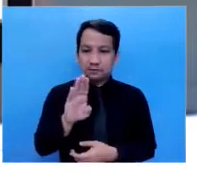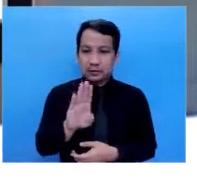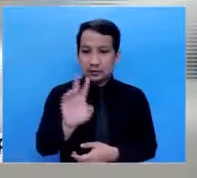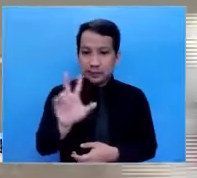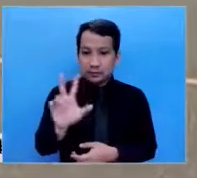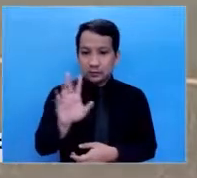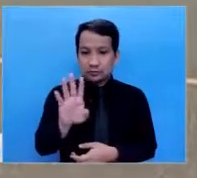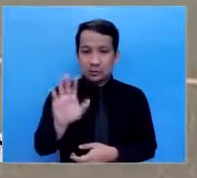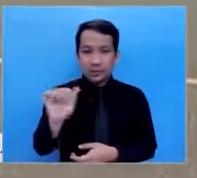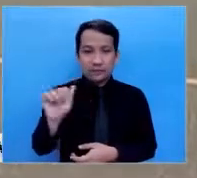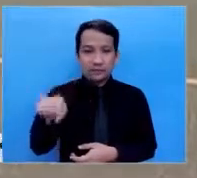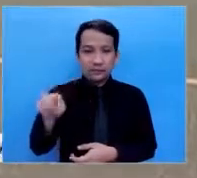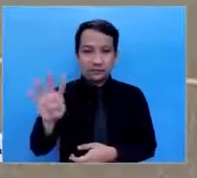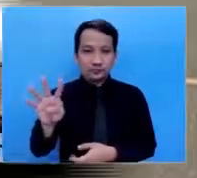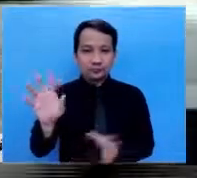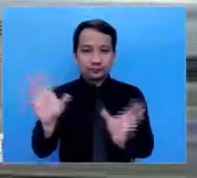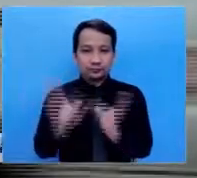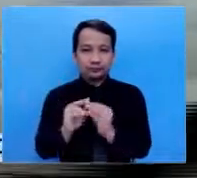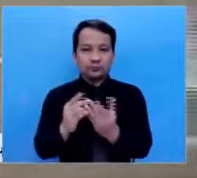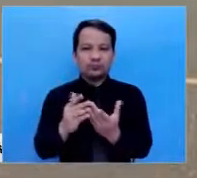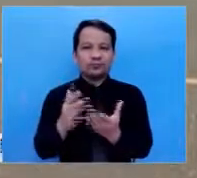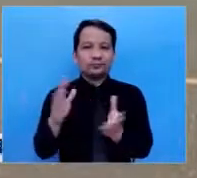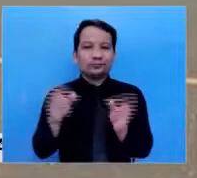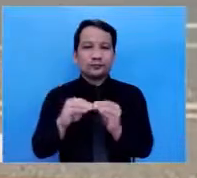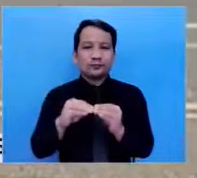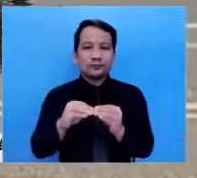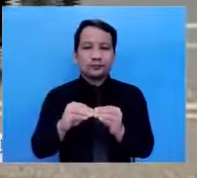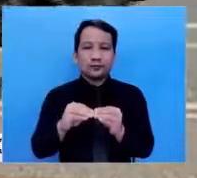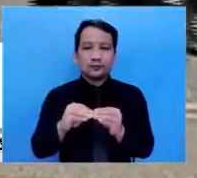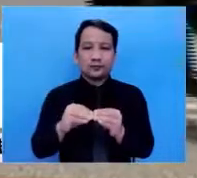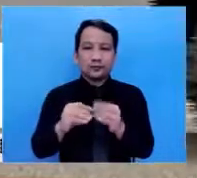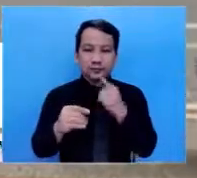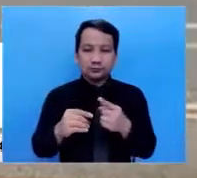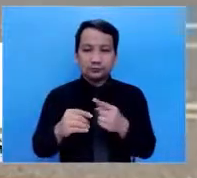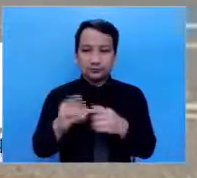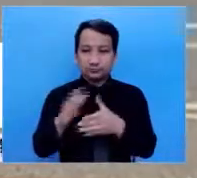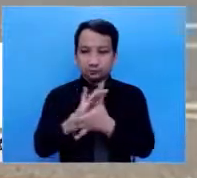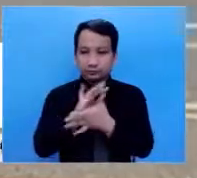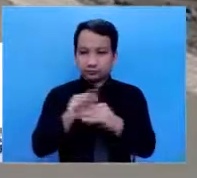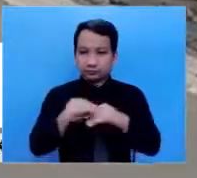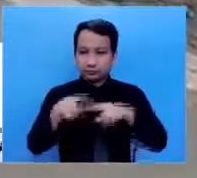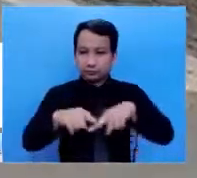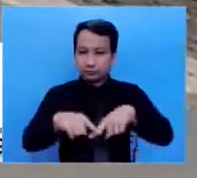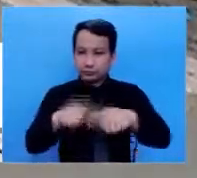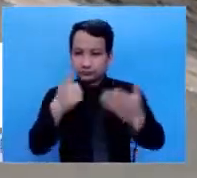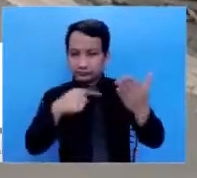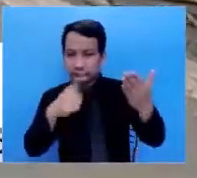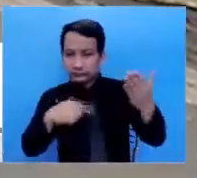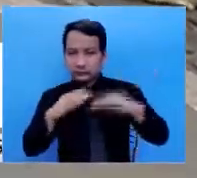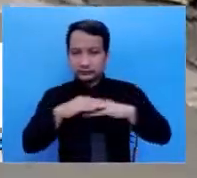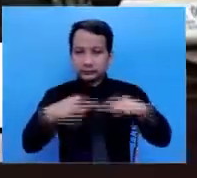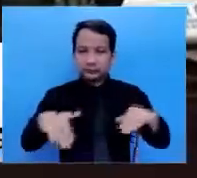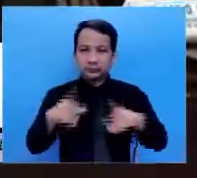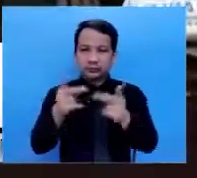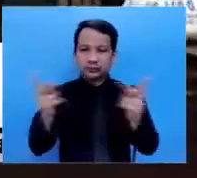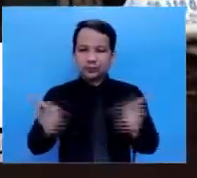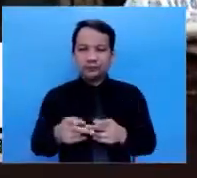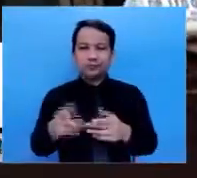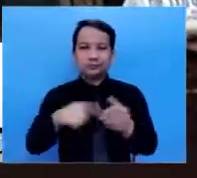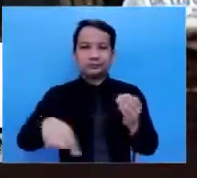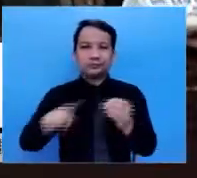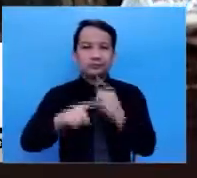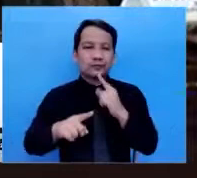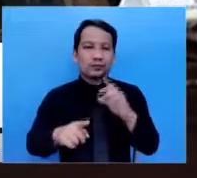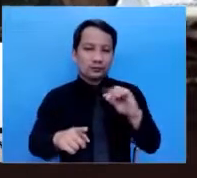cases. Kasabay niyan, tinanggal na ang 2-week growth rate sa basehan ng pamahalaan sa pagtukoy na alert level ng isang lugar. Ayon sa